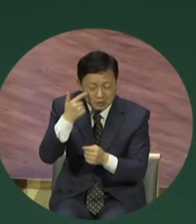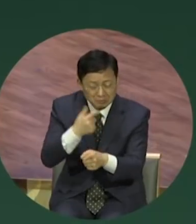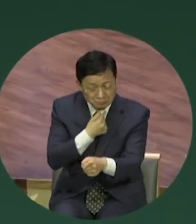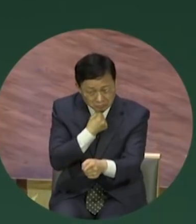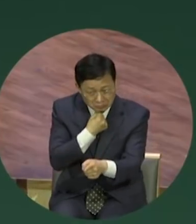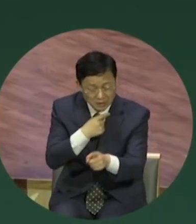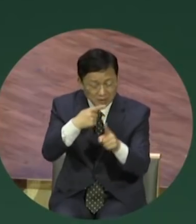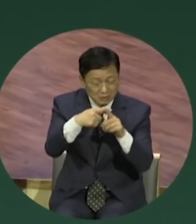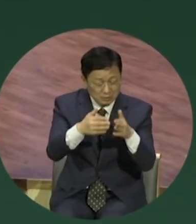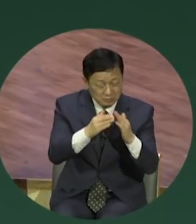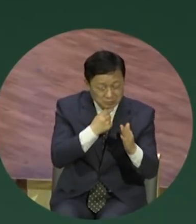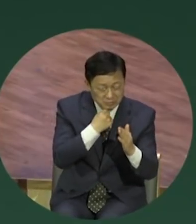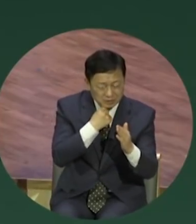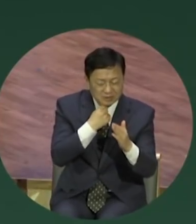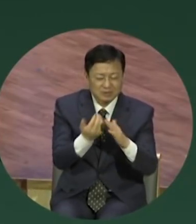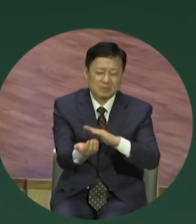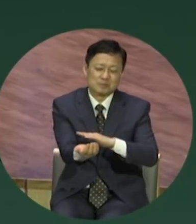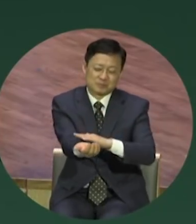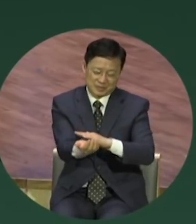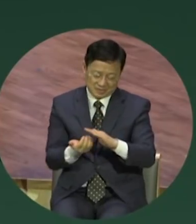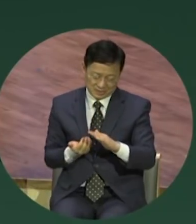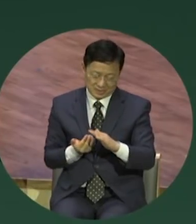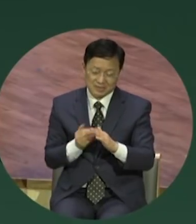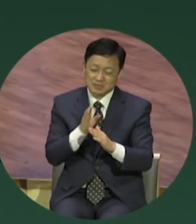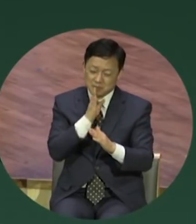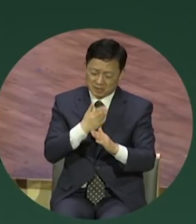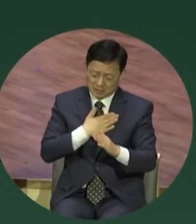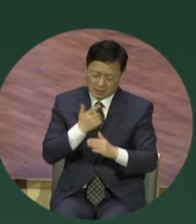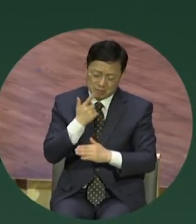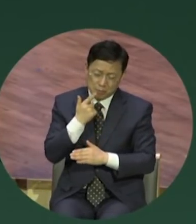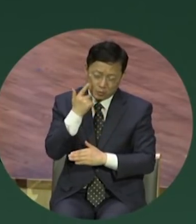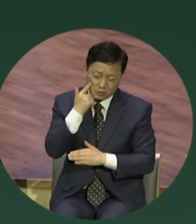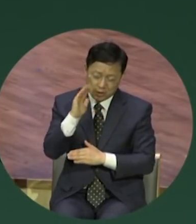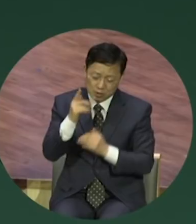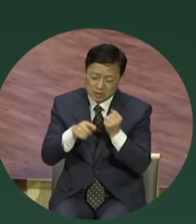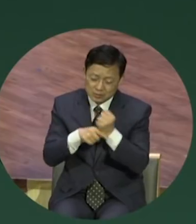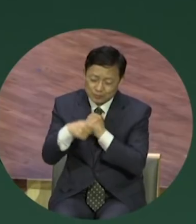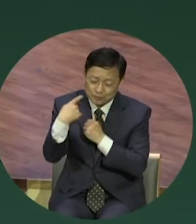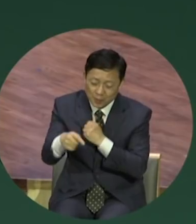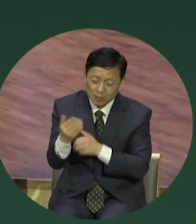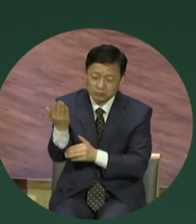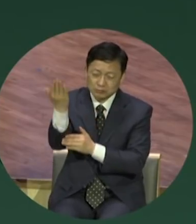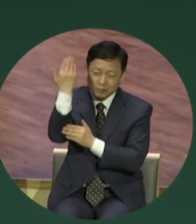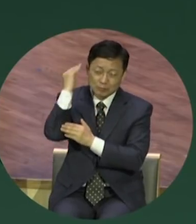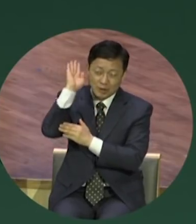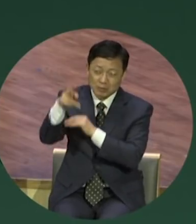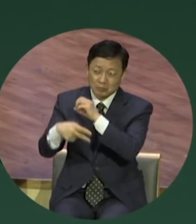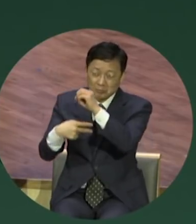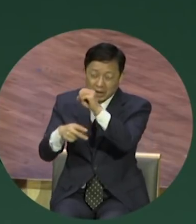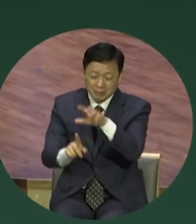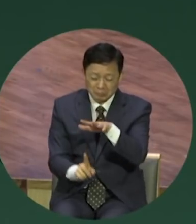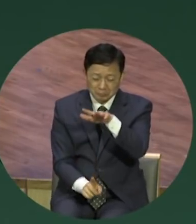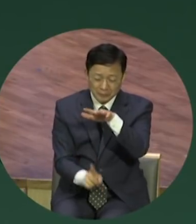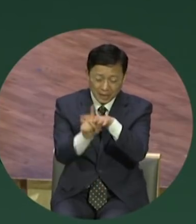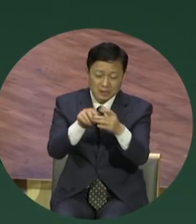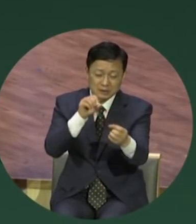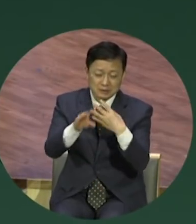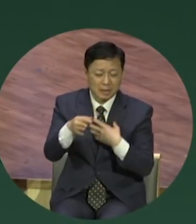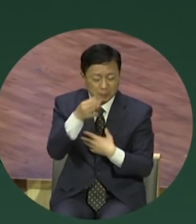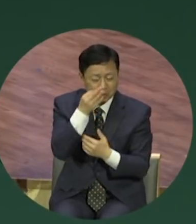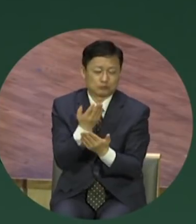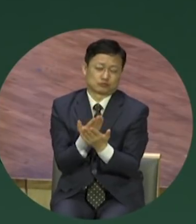나를 목사 만드는 전무후무한 계획이 뭡니까? Before being ordained as a pastor, I asked God, God, what is your unprecedented plan for making me into another